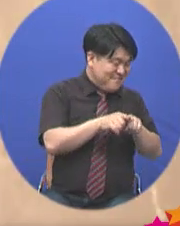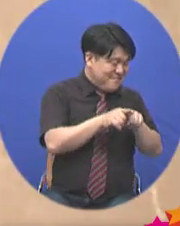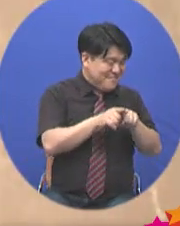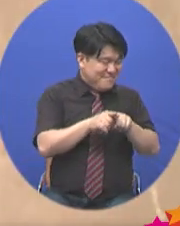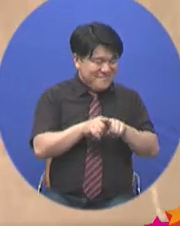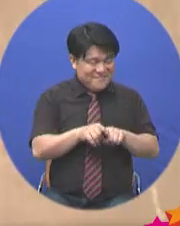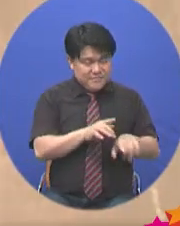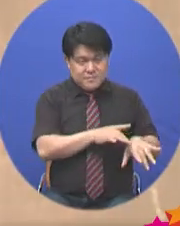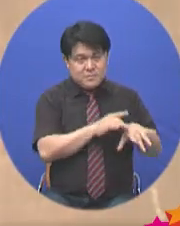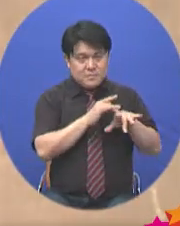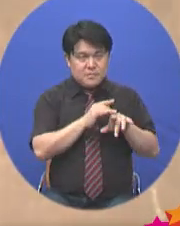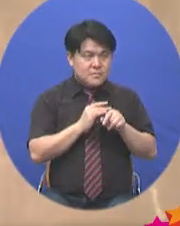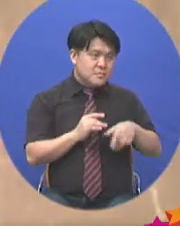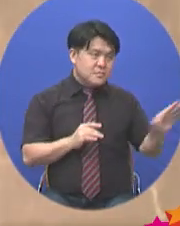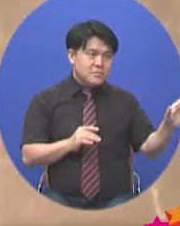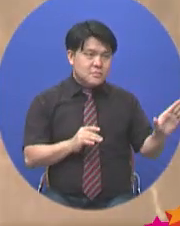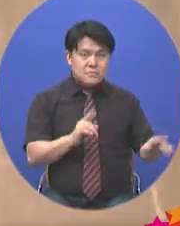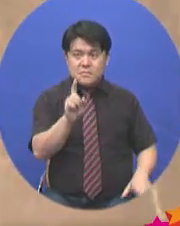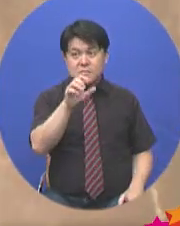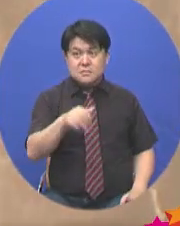님은 어디로